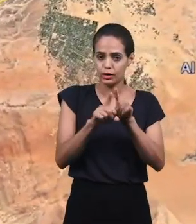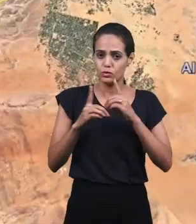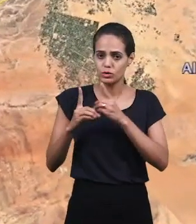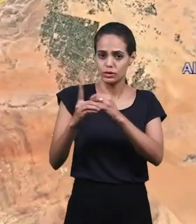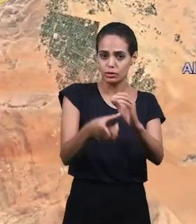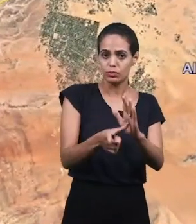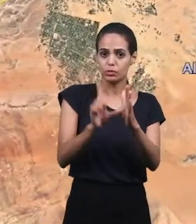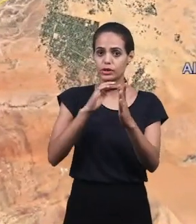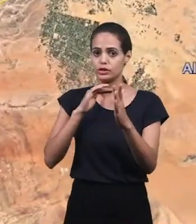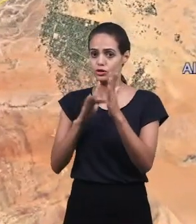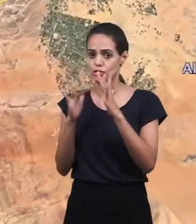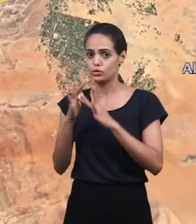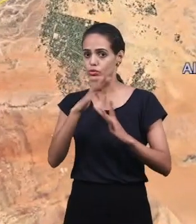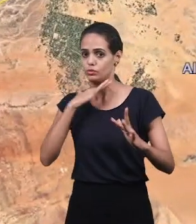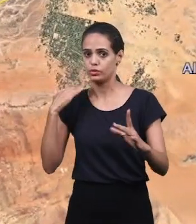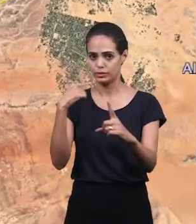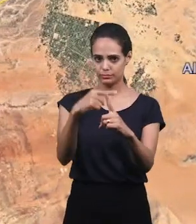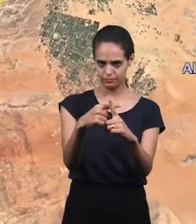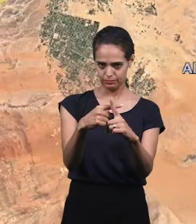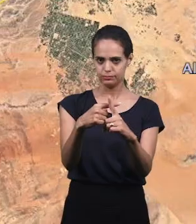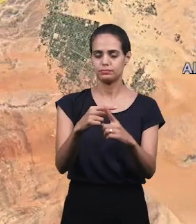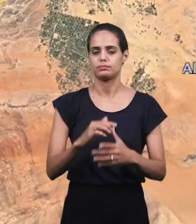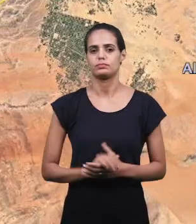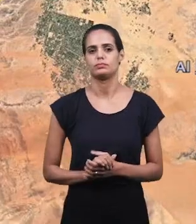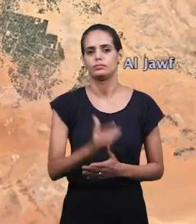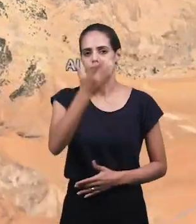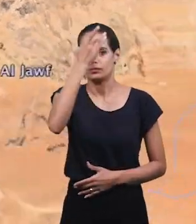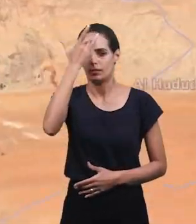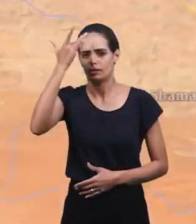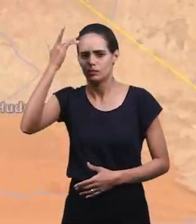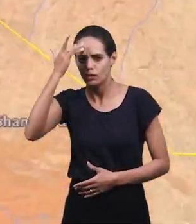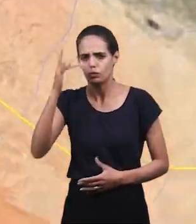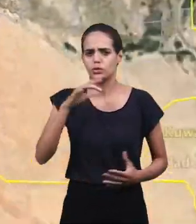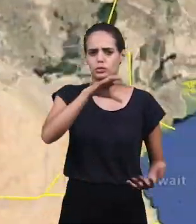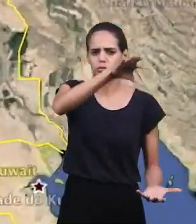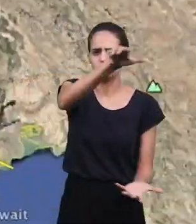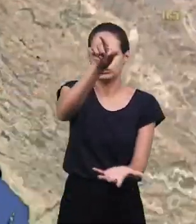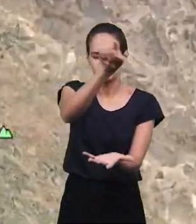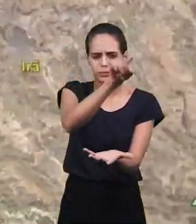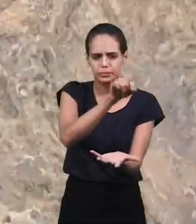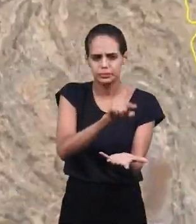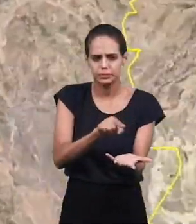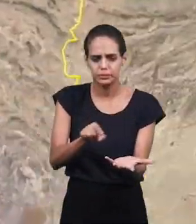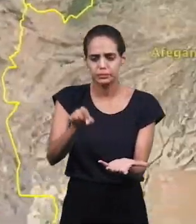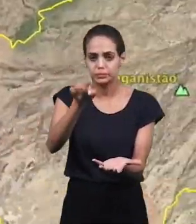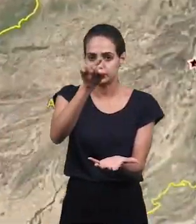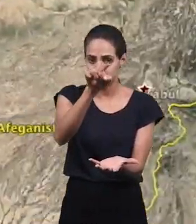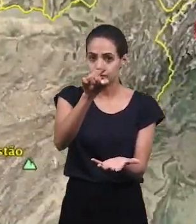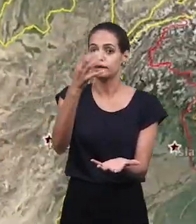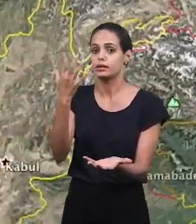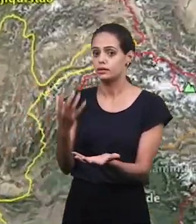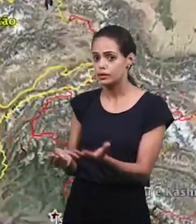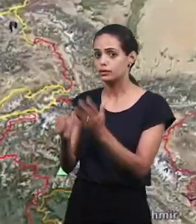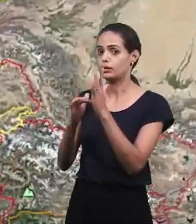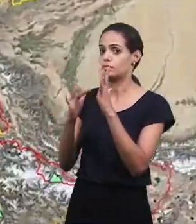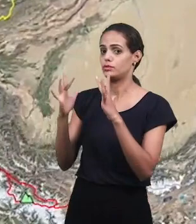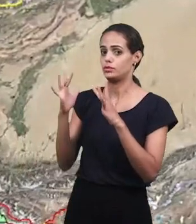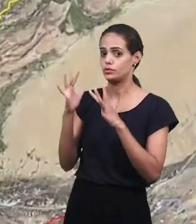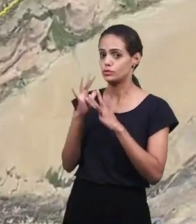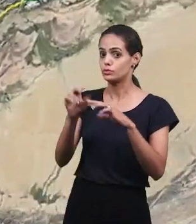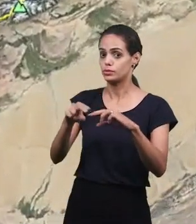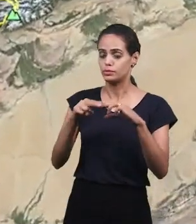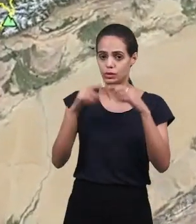à la veille de sa mort à la croix du Calvaire. Des personnes de toutes les parties du monde sont touchées